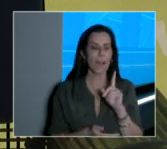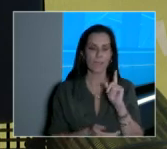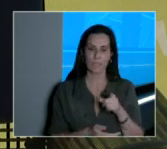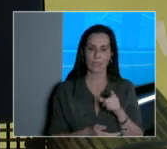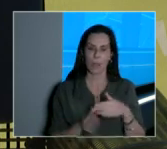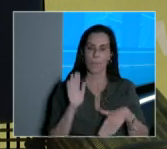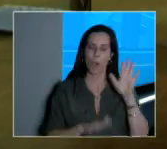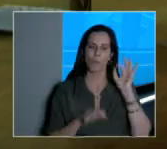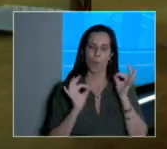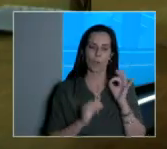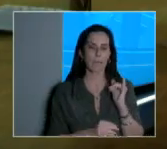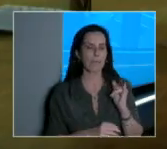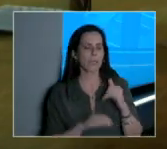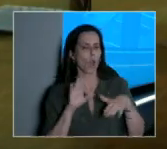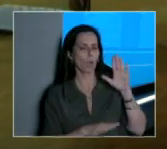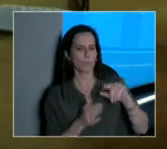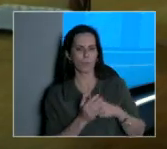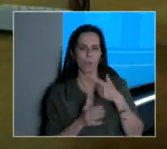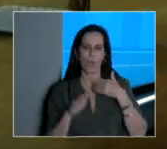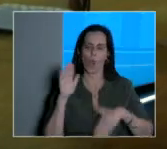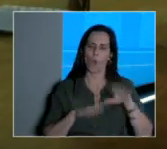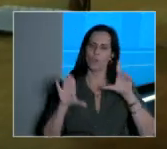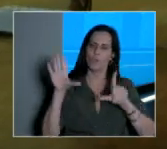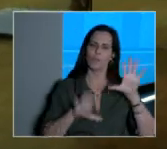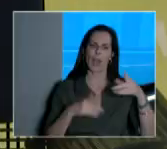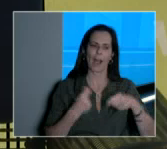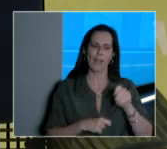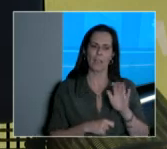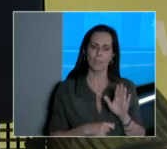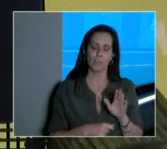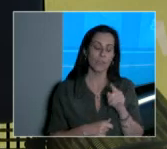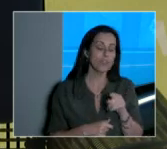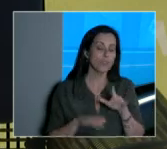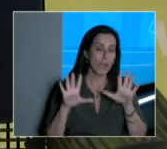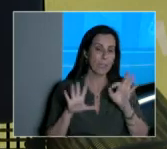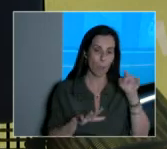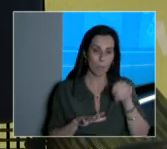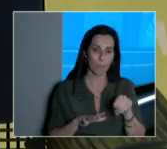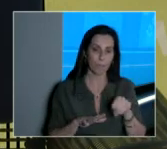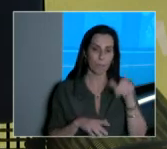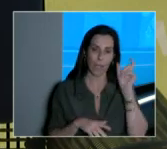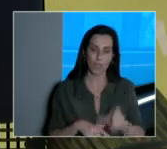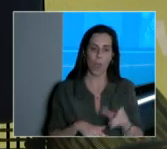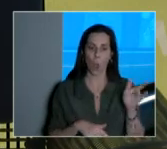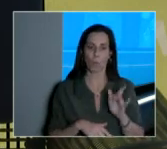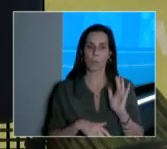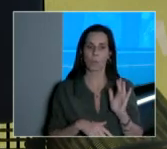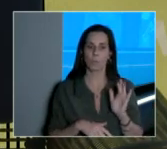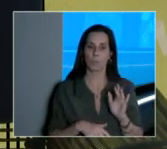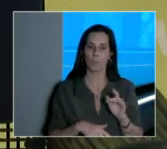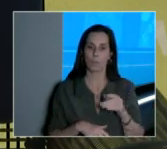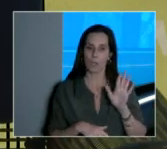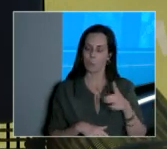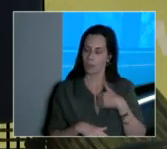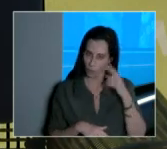זה צריך להיות ברוב מיוחד. על איזה רוב אתה מדבר? אני מדבר על רוב של 75 חברי כנסת, שלפחות 10% מהם הם אנשי האופוזיציה. במקרה כזה